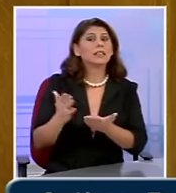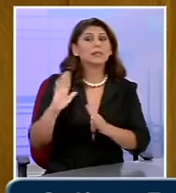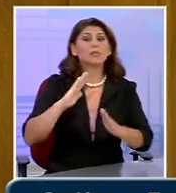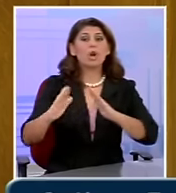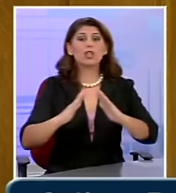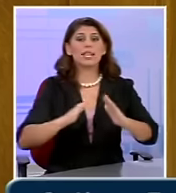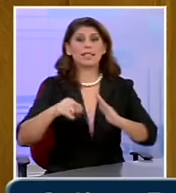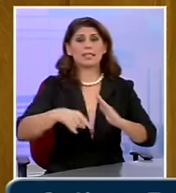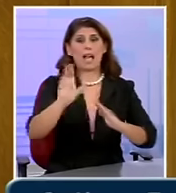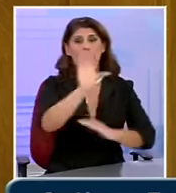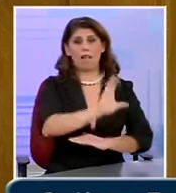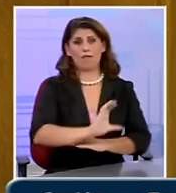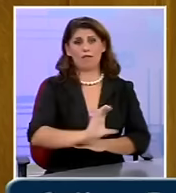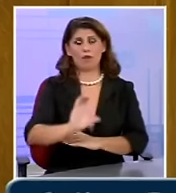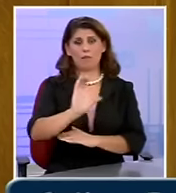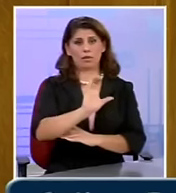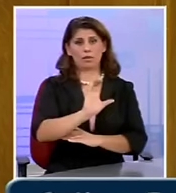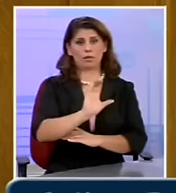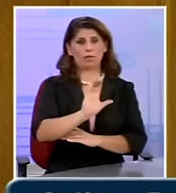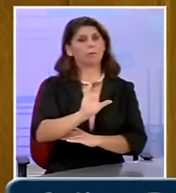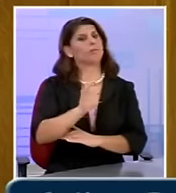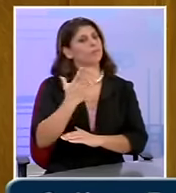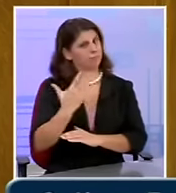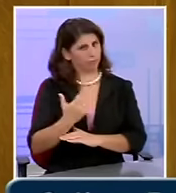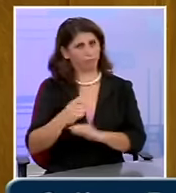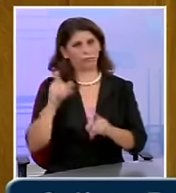Ευρώπη. Υπάρχουν και άλλοι που